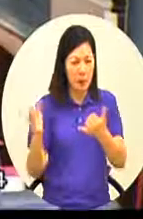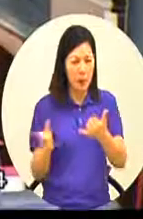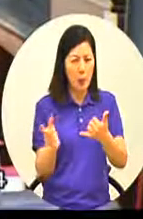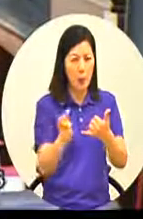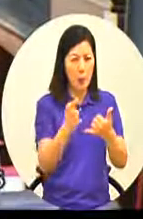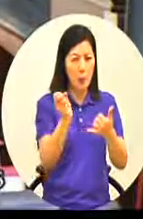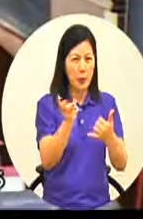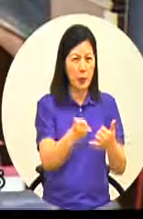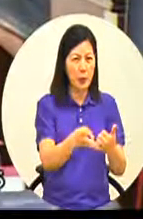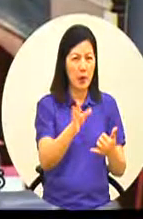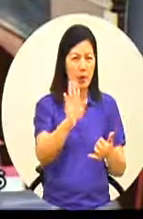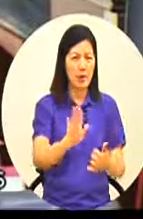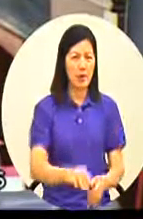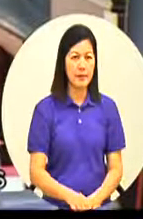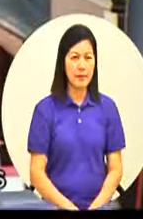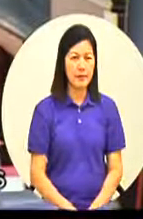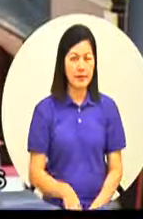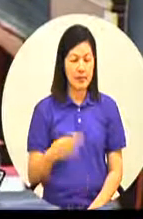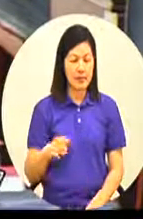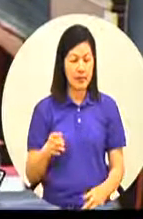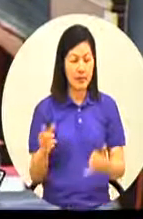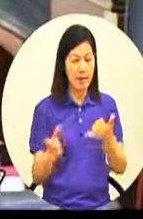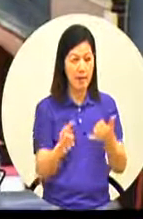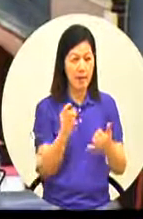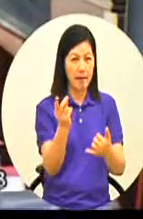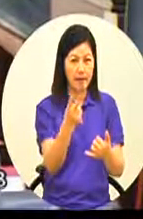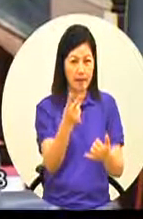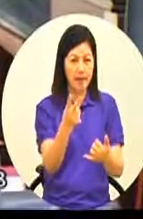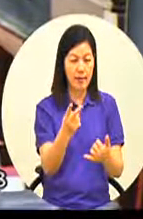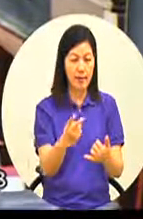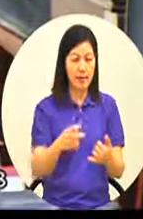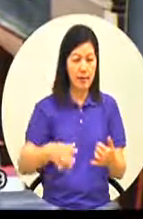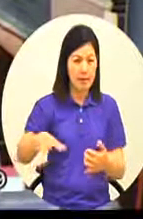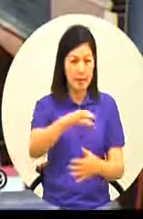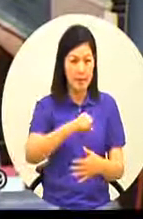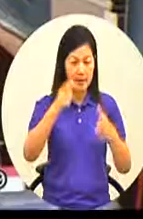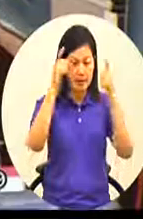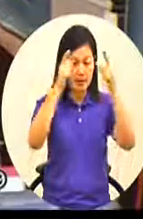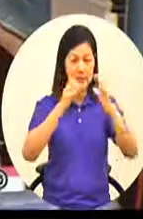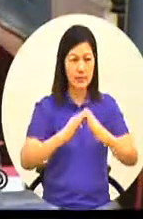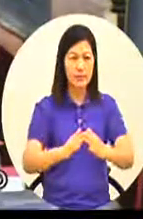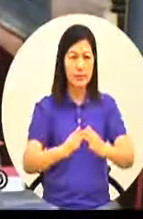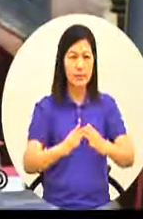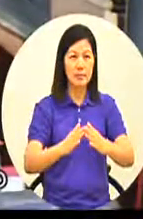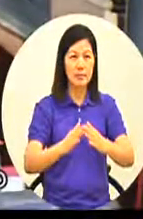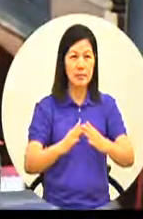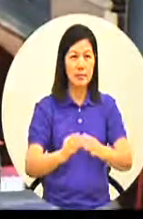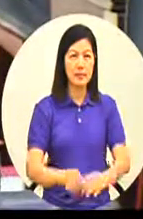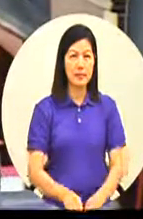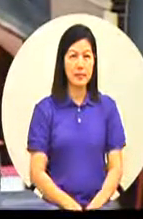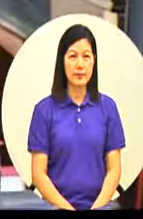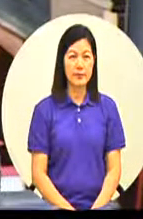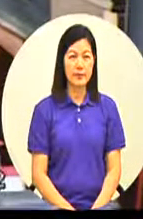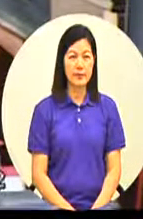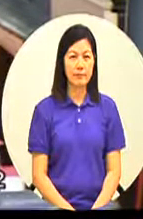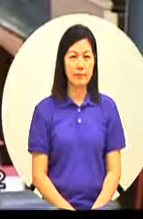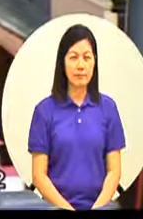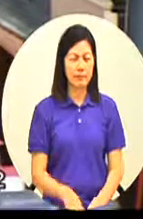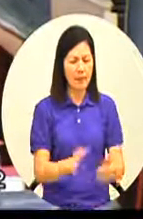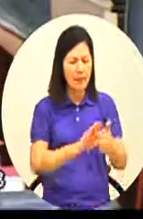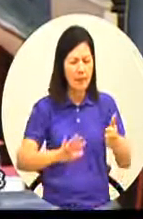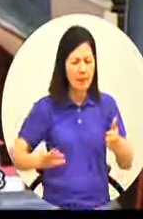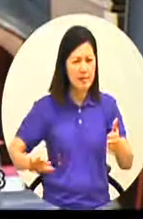哈。那有两个台风对我们整个大高雄市哦，可以说造成